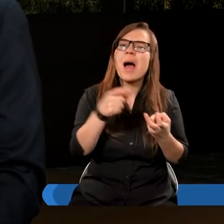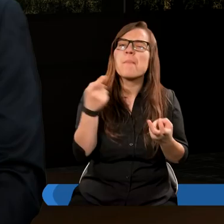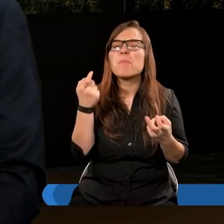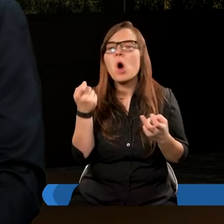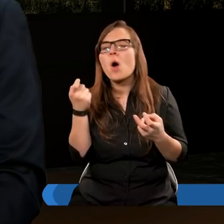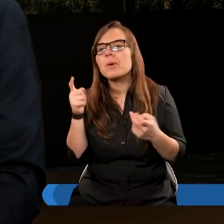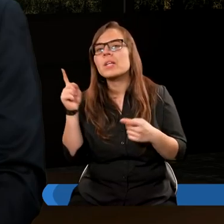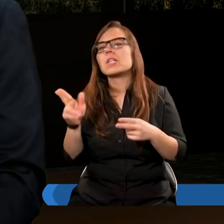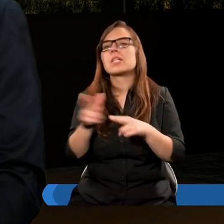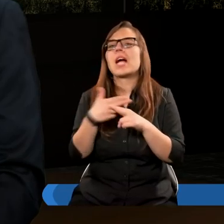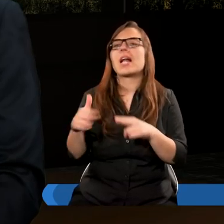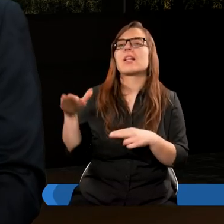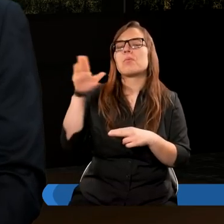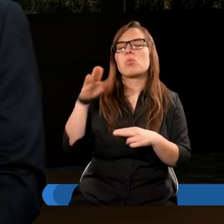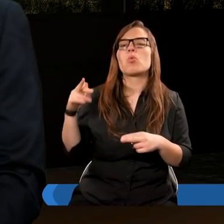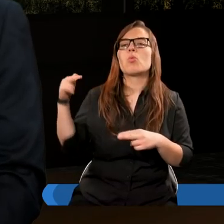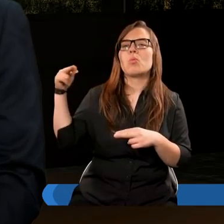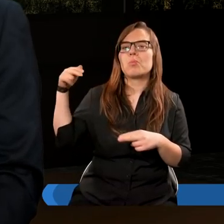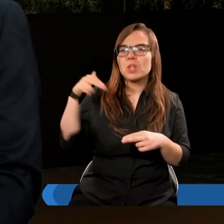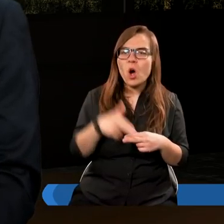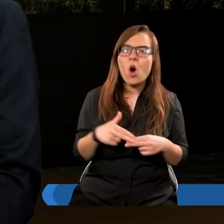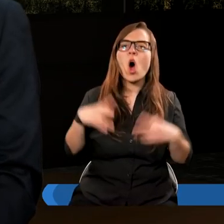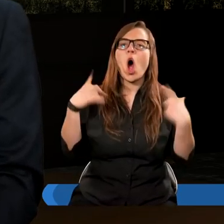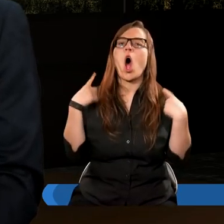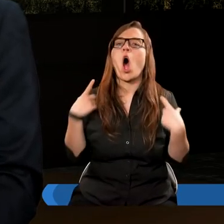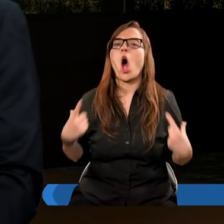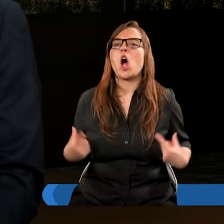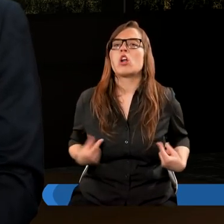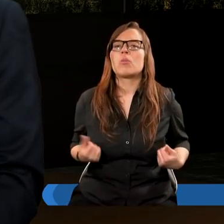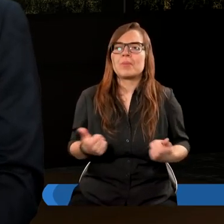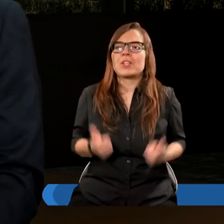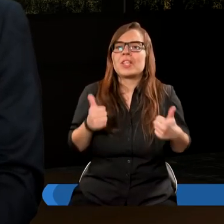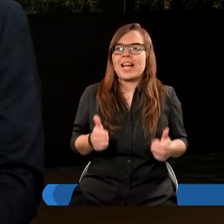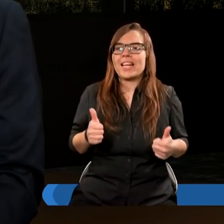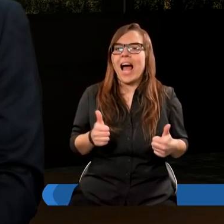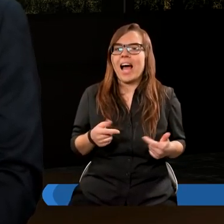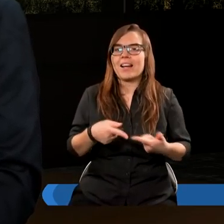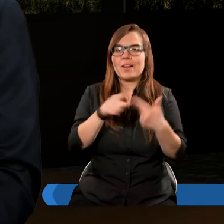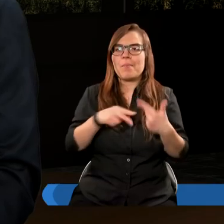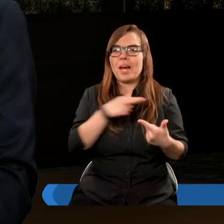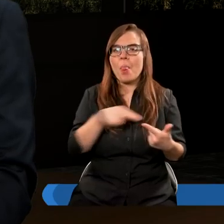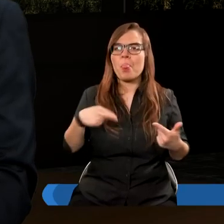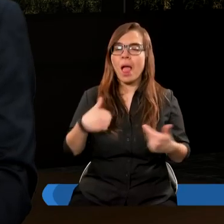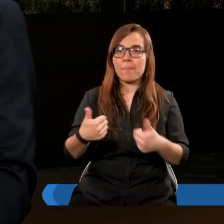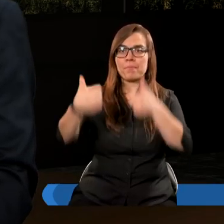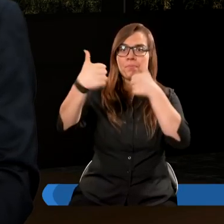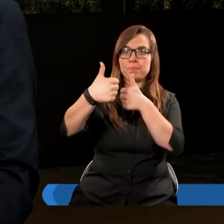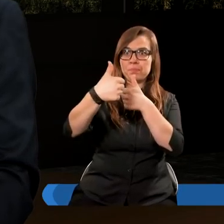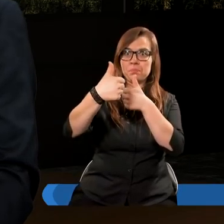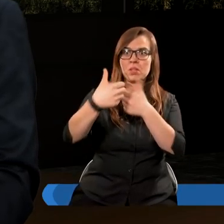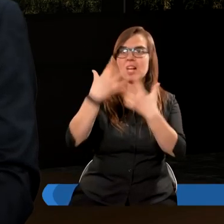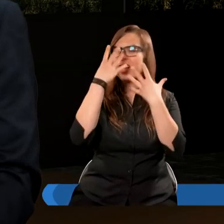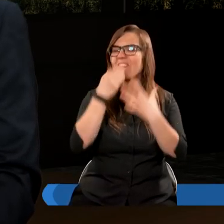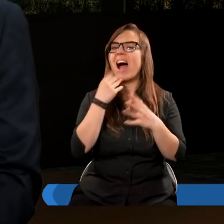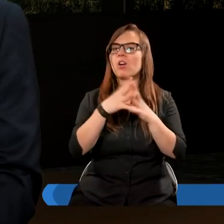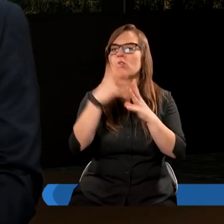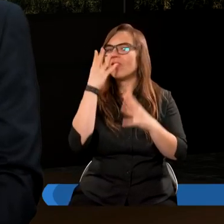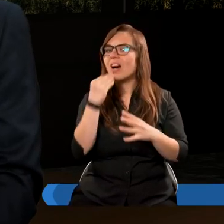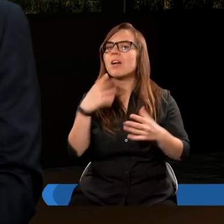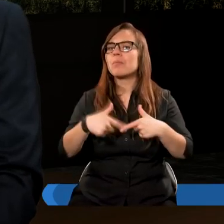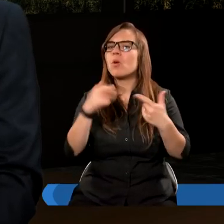kiedy Pan Bóg przychodzi, osobiście staje przed nami i coś do nas mówi, przekonuje nas o